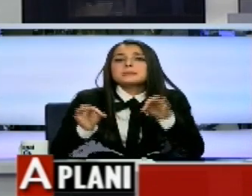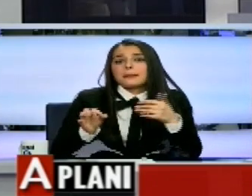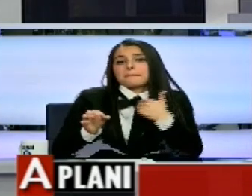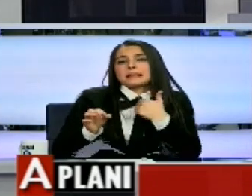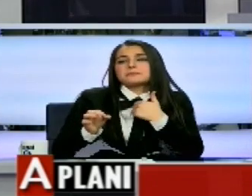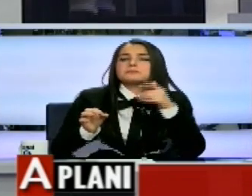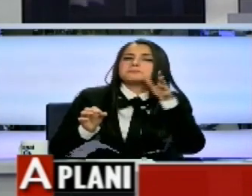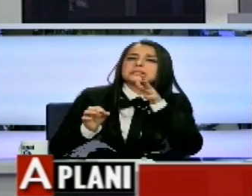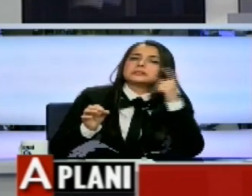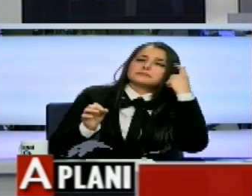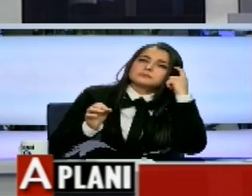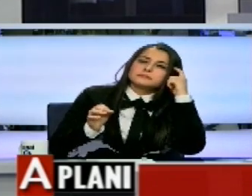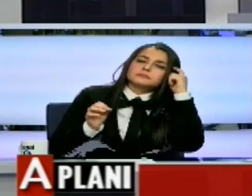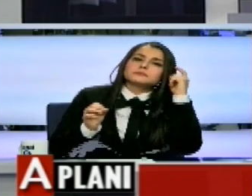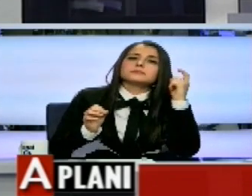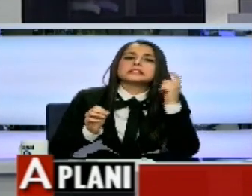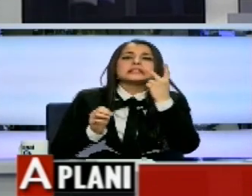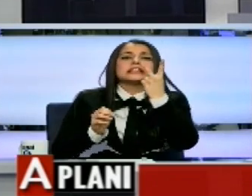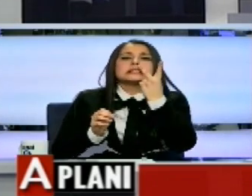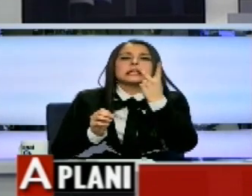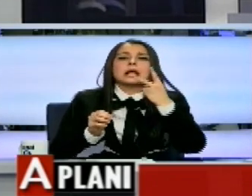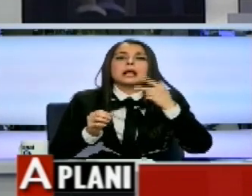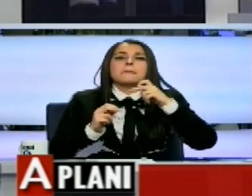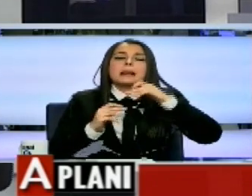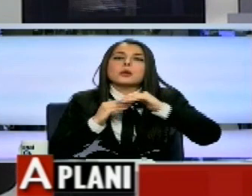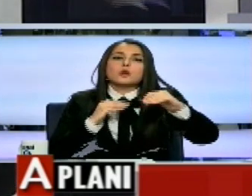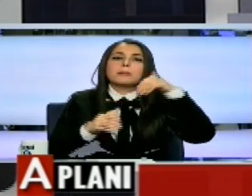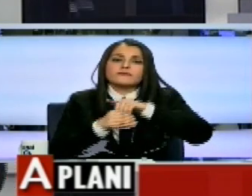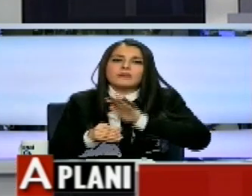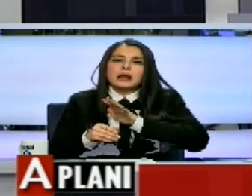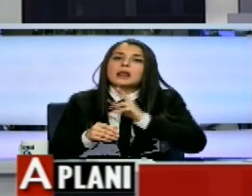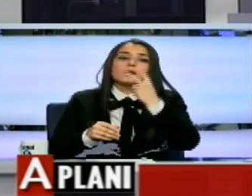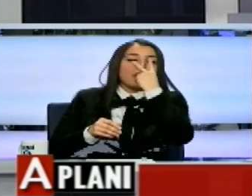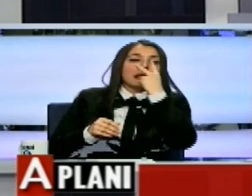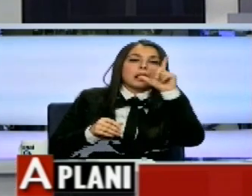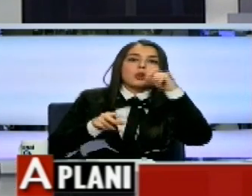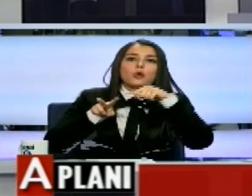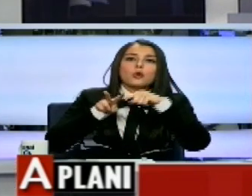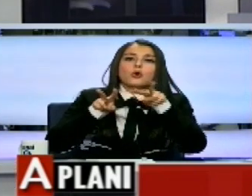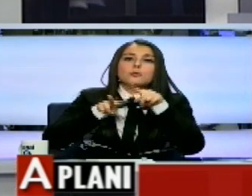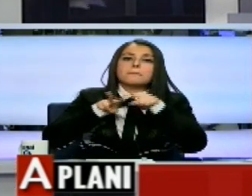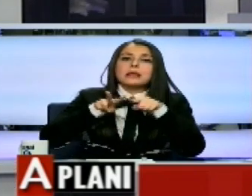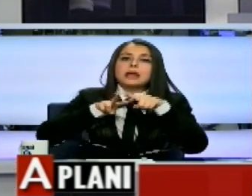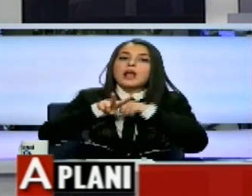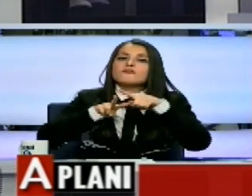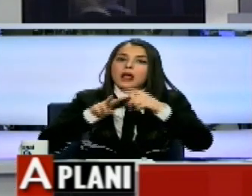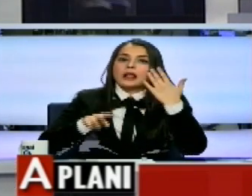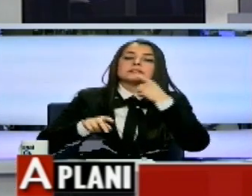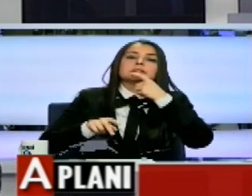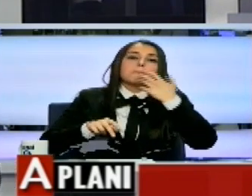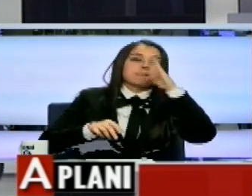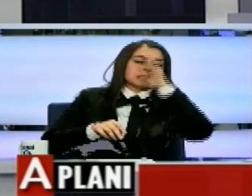bildiğim iki tane de parlamentoda milletvekilimiz oldu. Birisi Lokman Ayva, görme engellileri temsilen